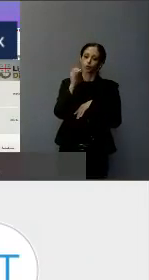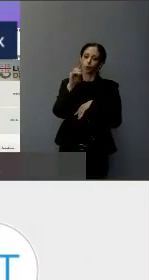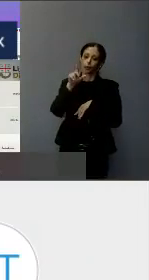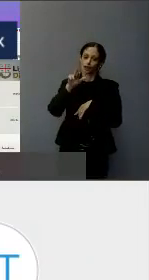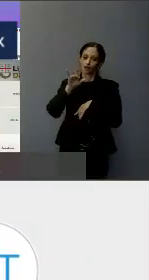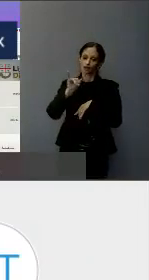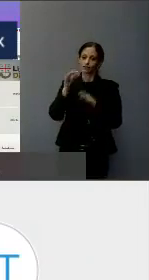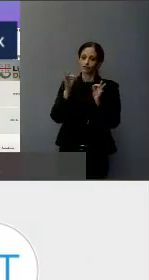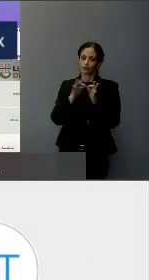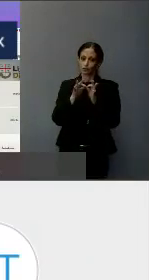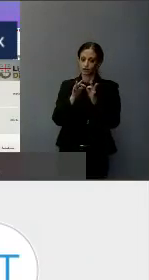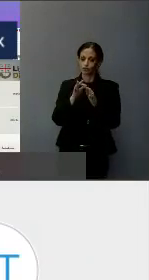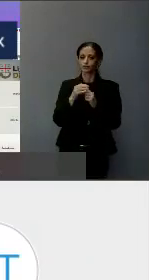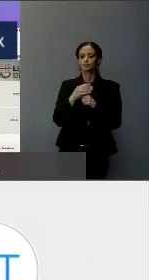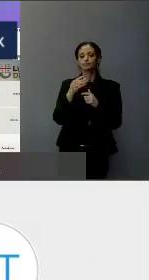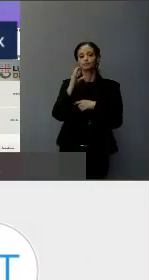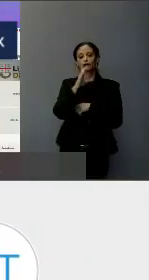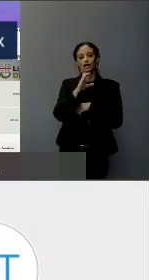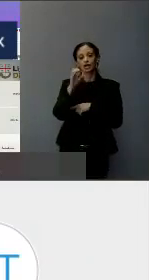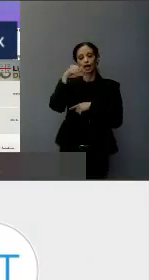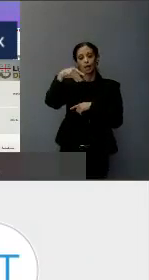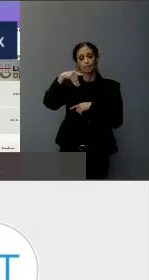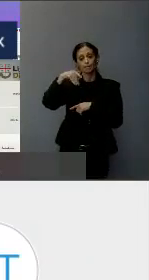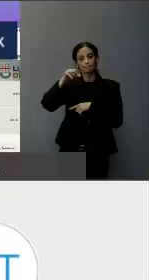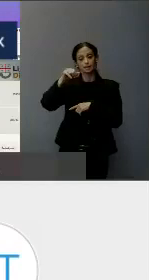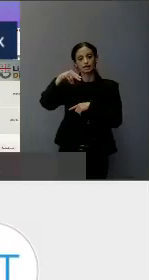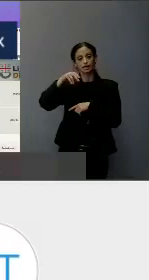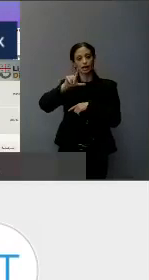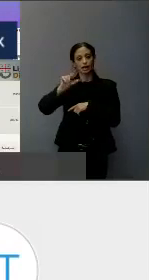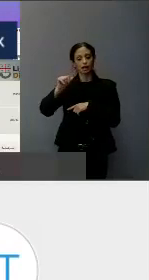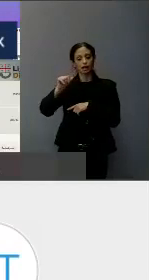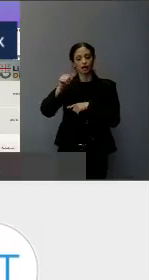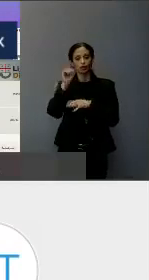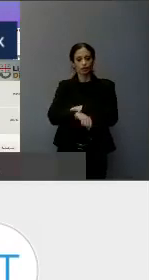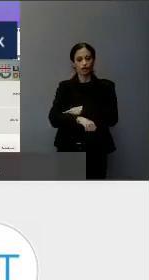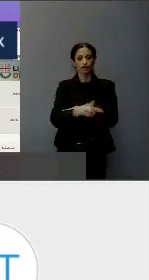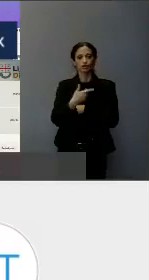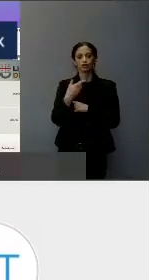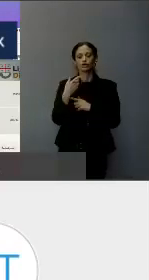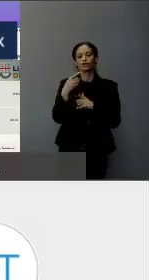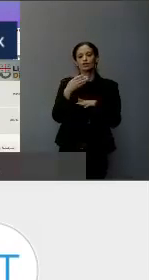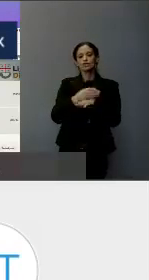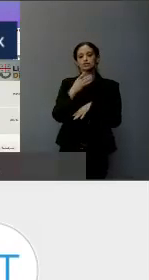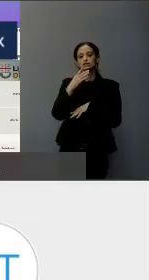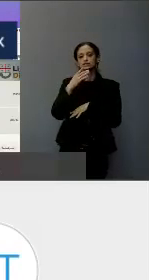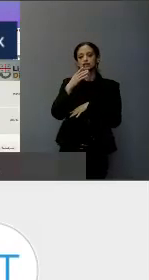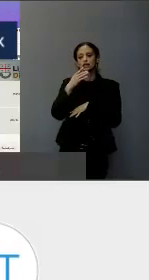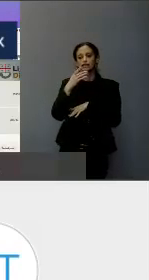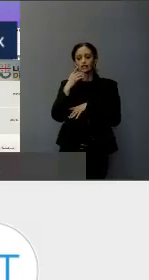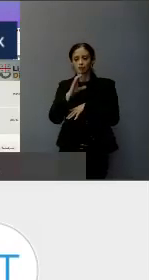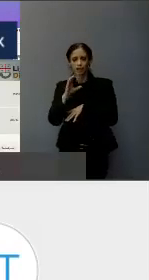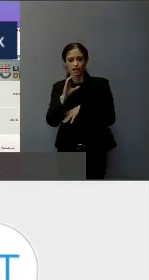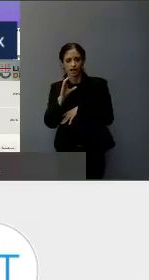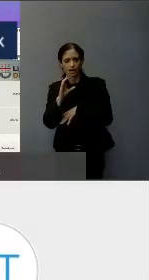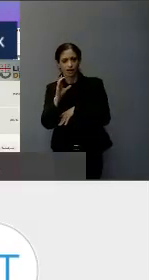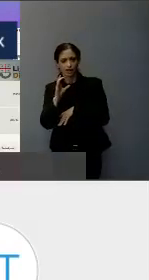favorevole consigliere campanella trio consigliere caffarella